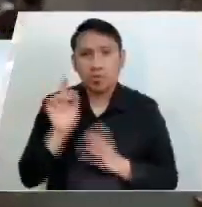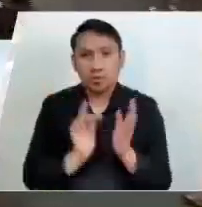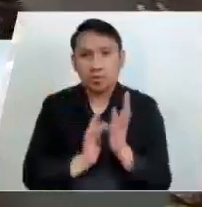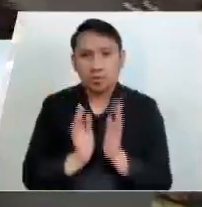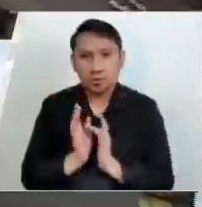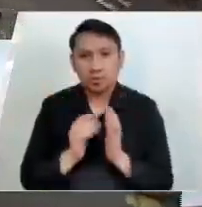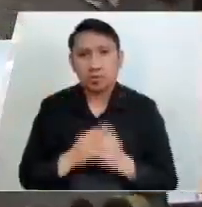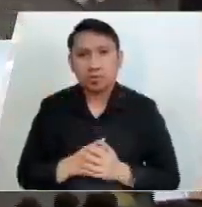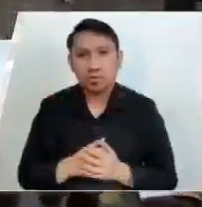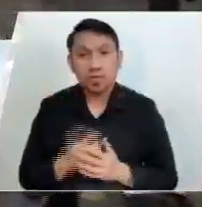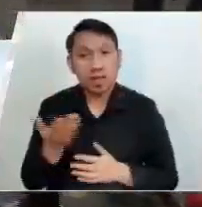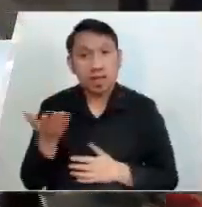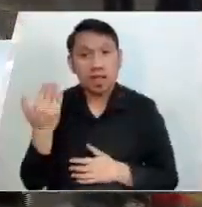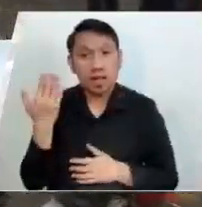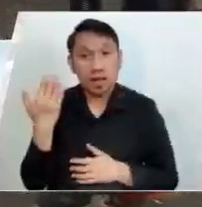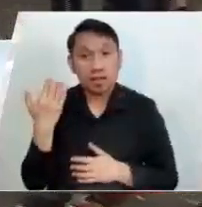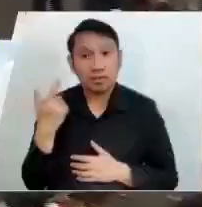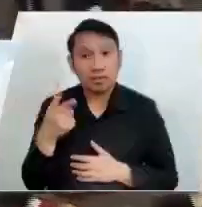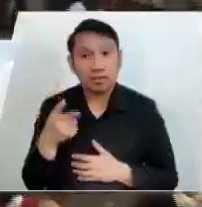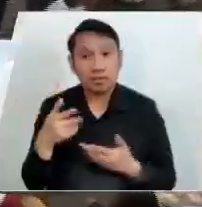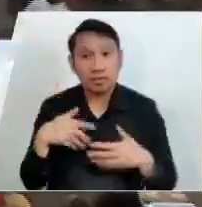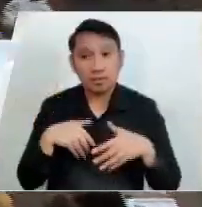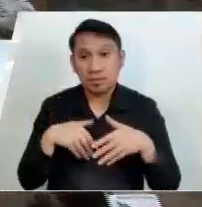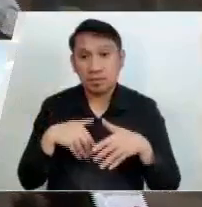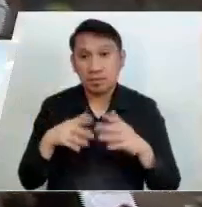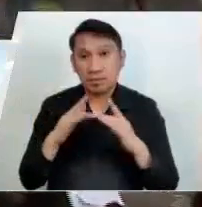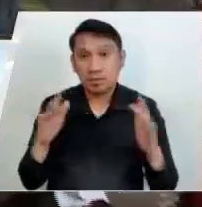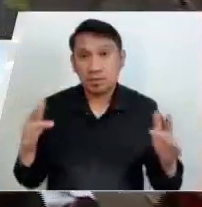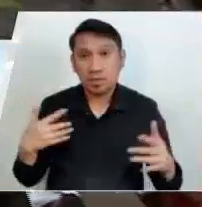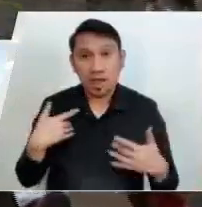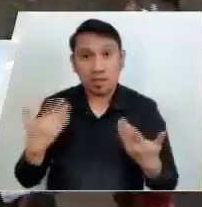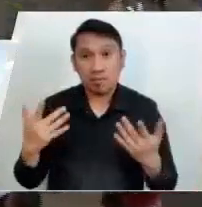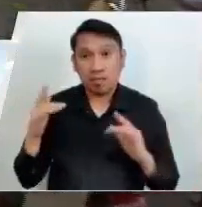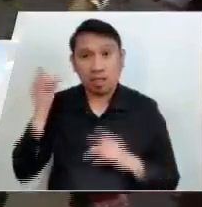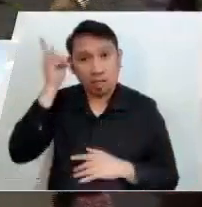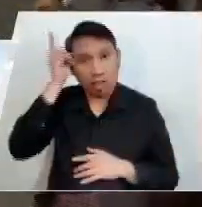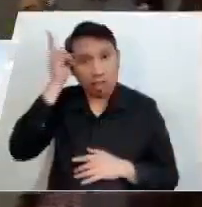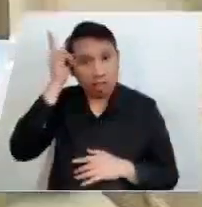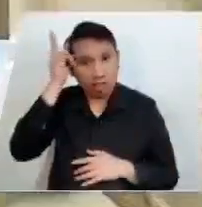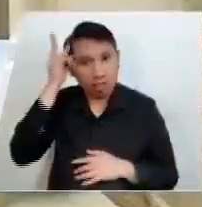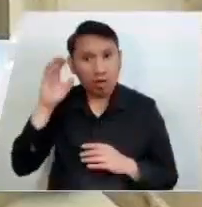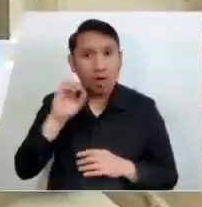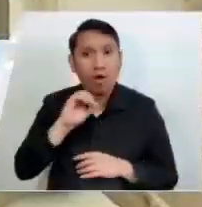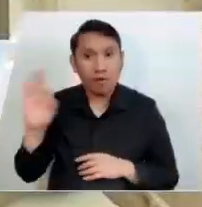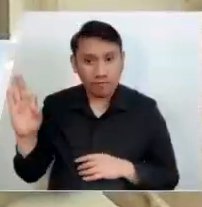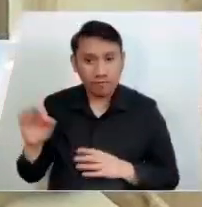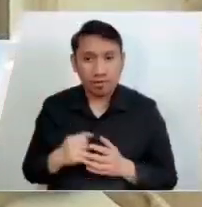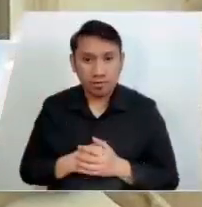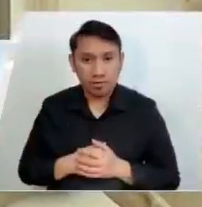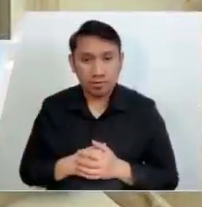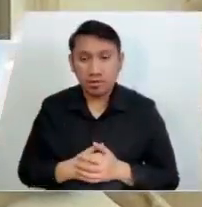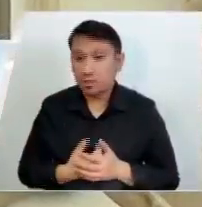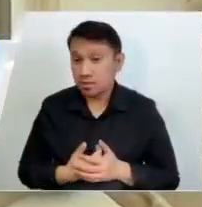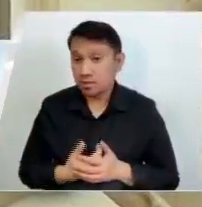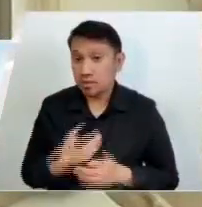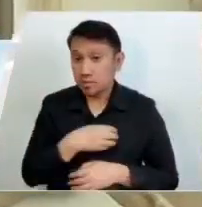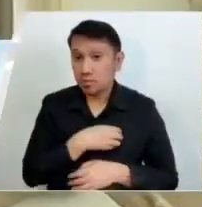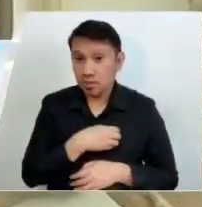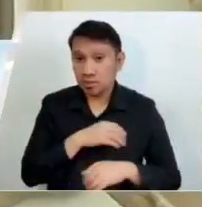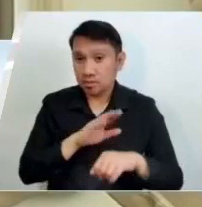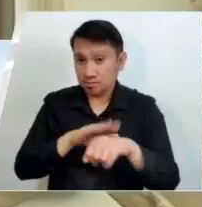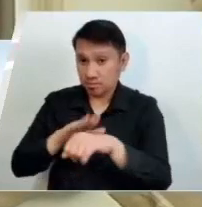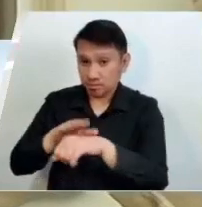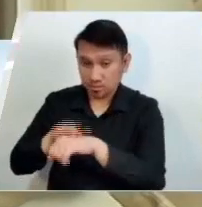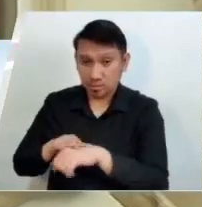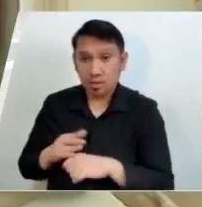nakaraang traslasyon, maaaring i-jam ang signal sa daraanan ng andas at paligid ng Quiapo Church. Paalala ng Philippine National Police o PNP,